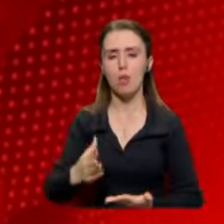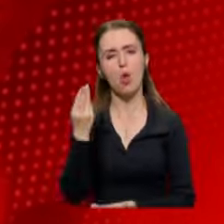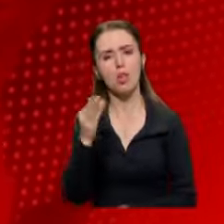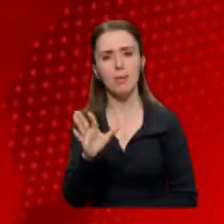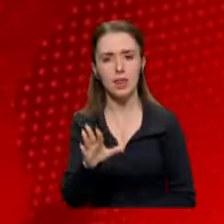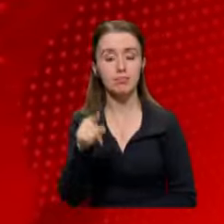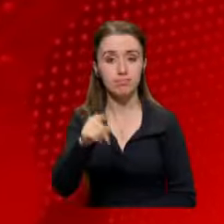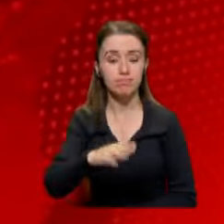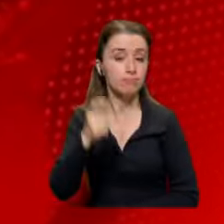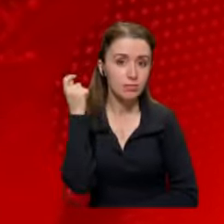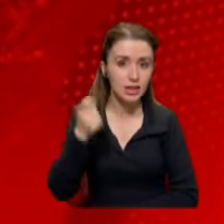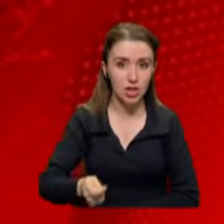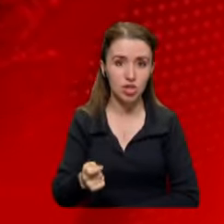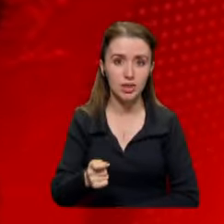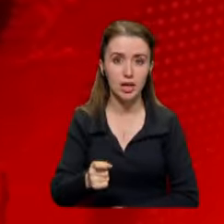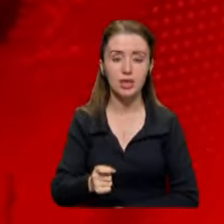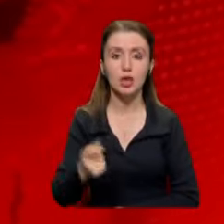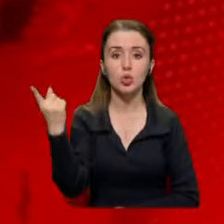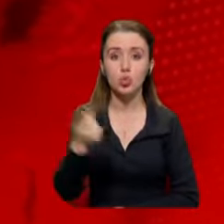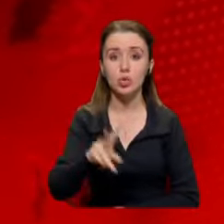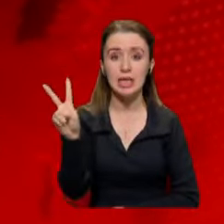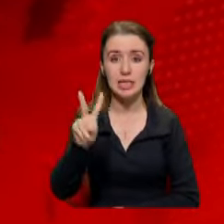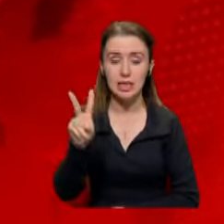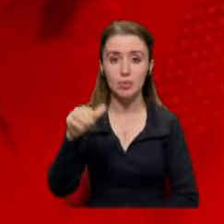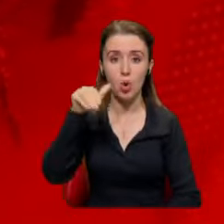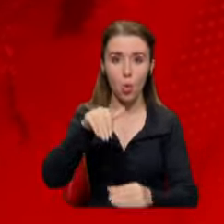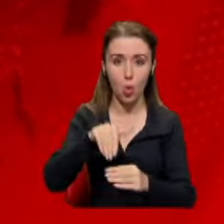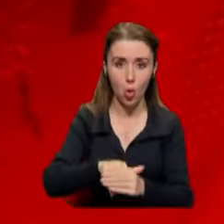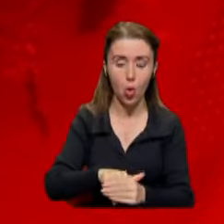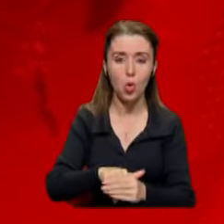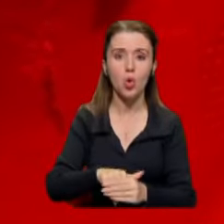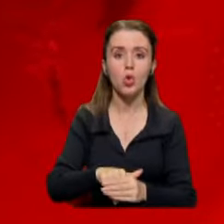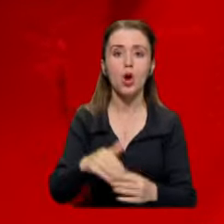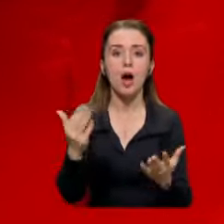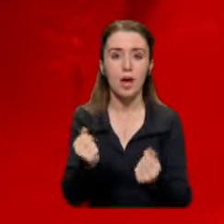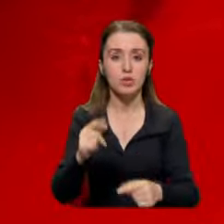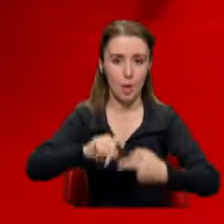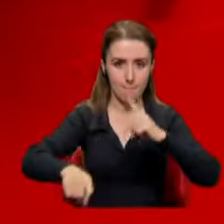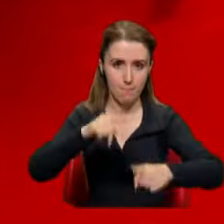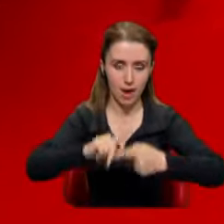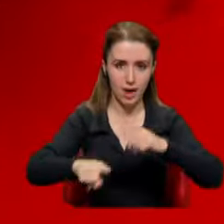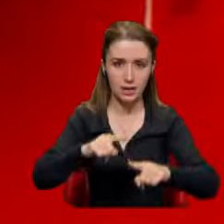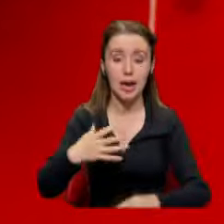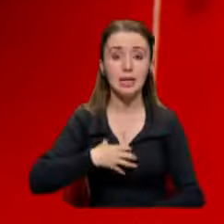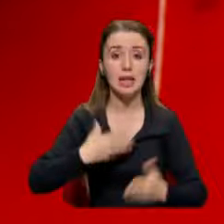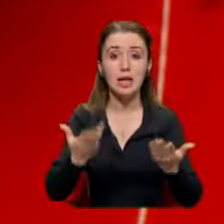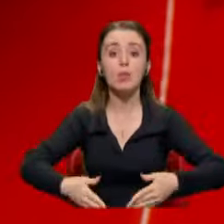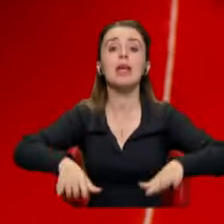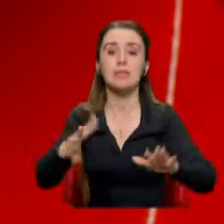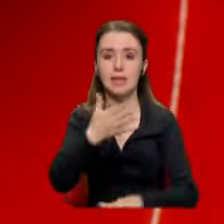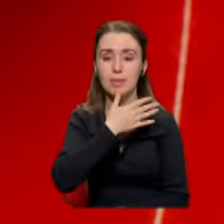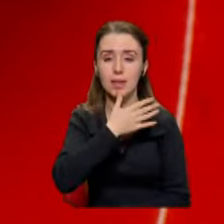yorumlanabilir. Çünkü gerçekten de %20'lere kadar oyunu ulaştırmış bir parti, her ne kadar kendileri kabul etmese